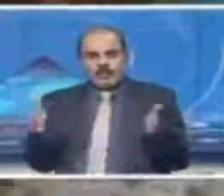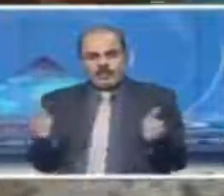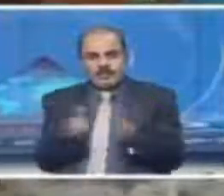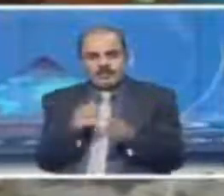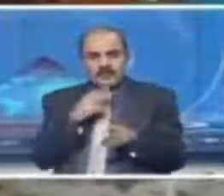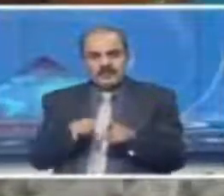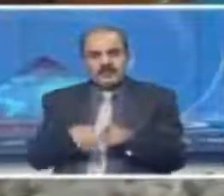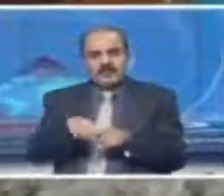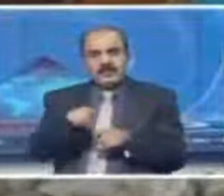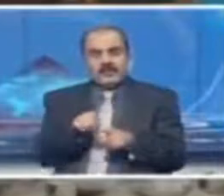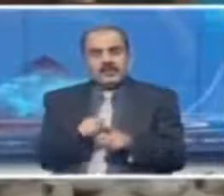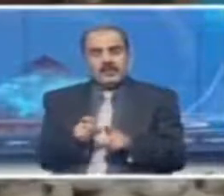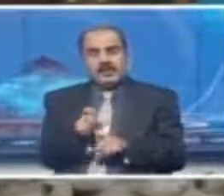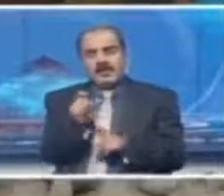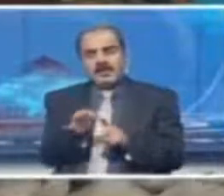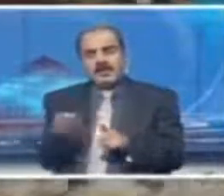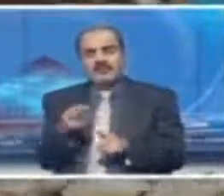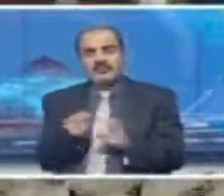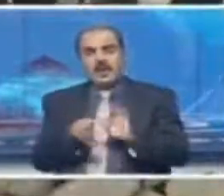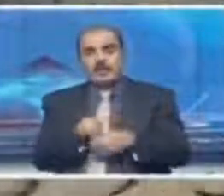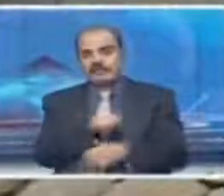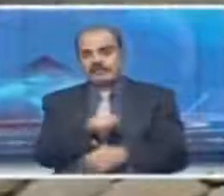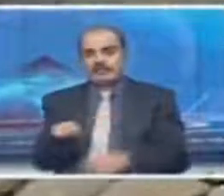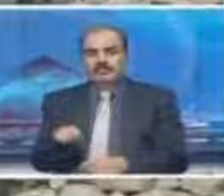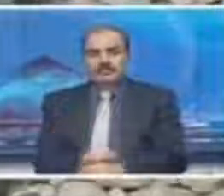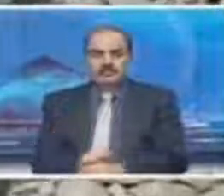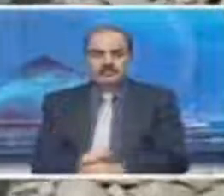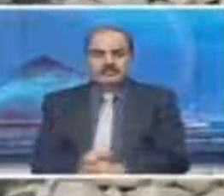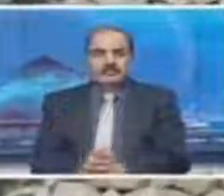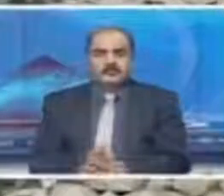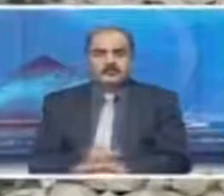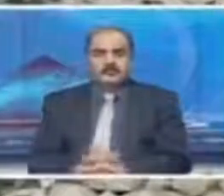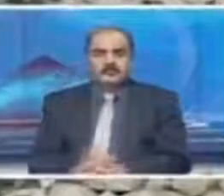تصل لحوالي 20 مليون جنيه. سوزان مصطفى، التلفزيون المصري.